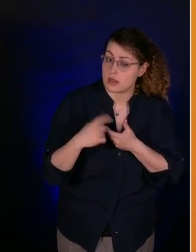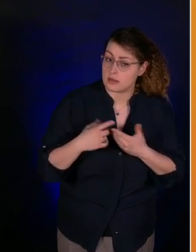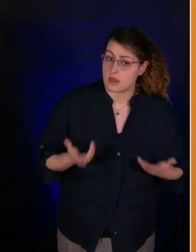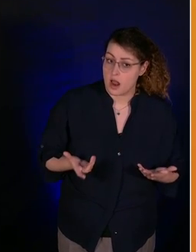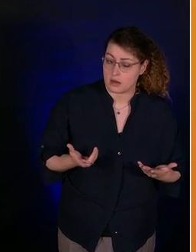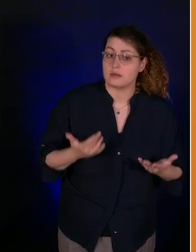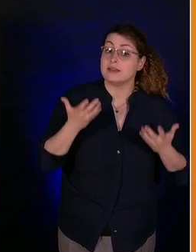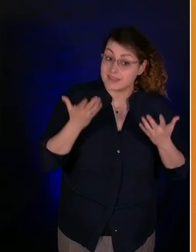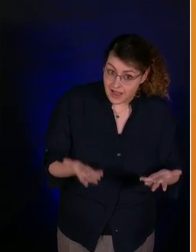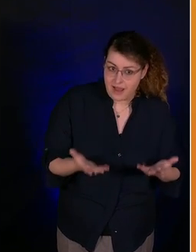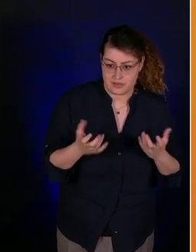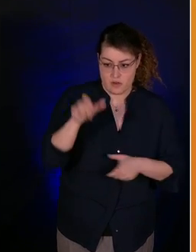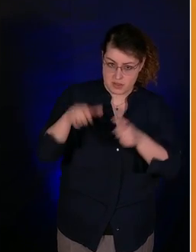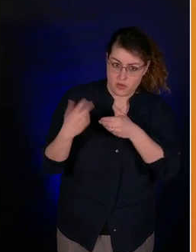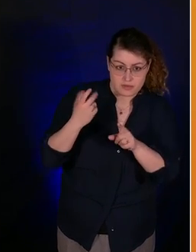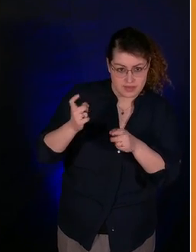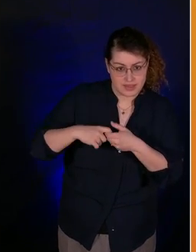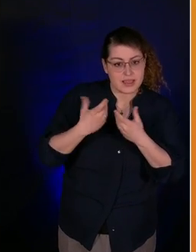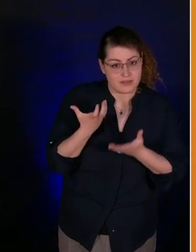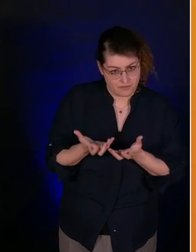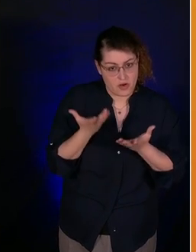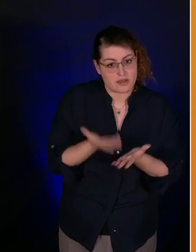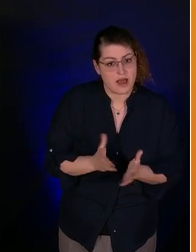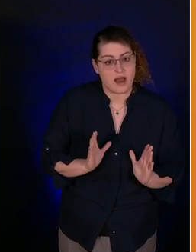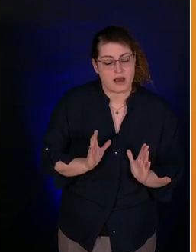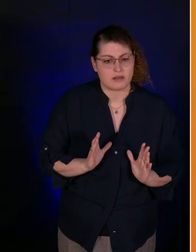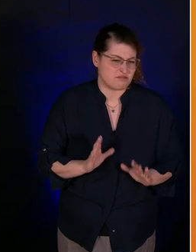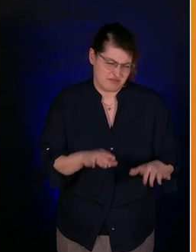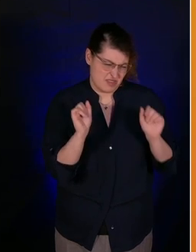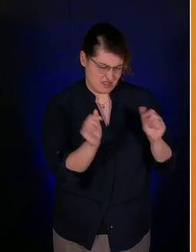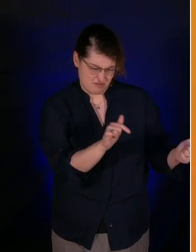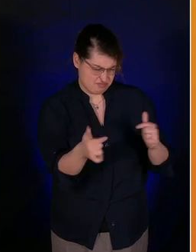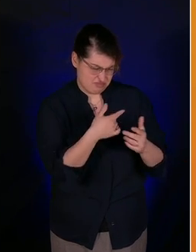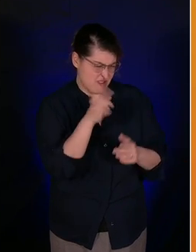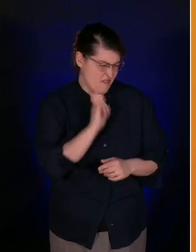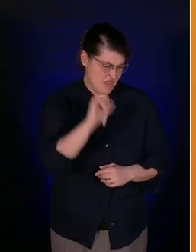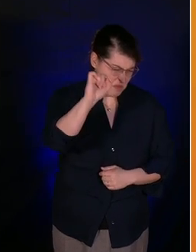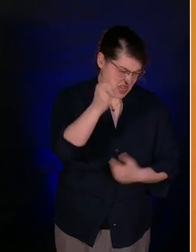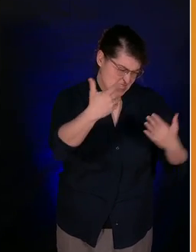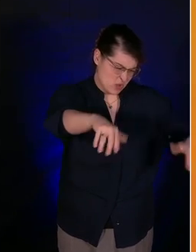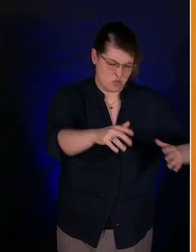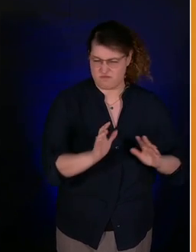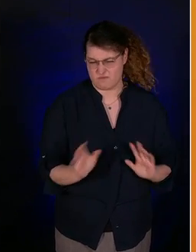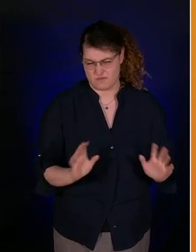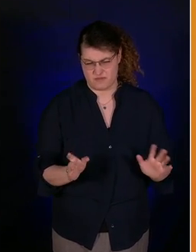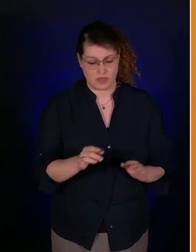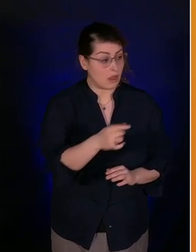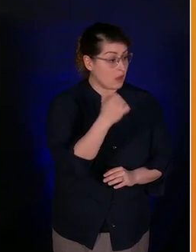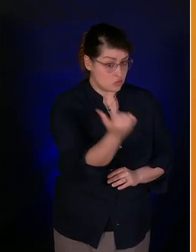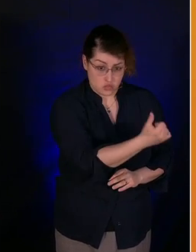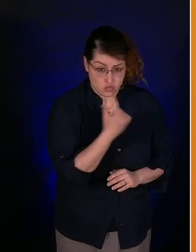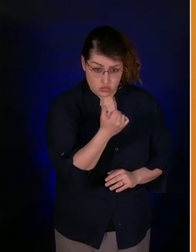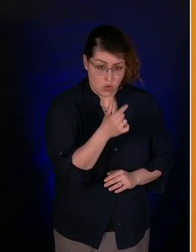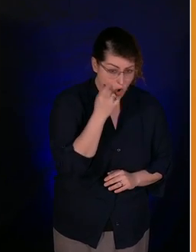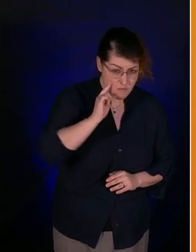c'est ce qu'attendent les syndiqués. Alors, s'il vous plaît, arrêtons de réduire ce débat au féminisme. Chacune ou chacun